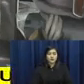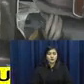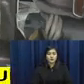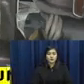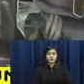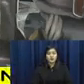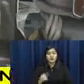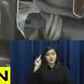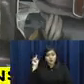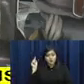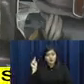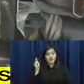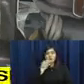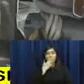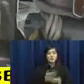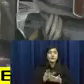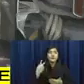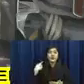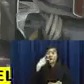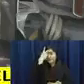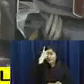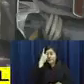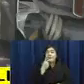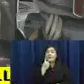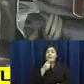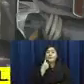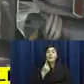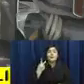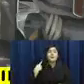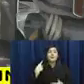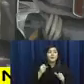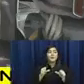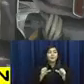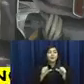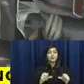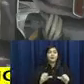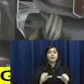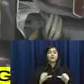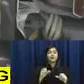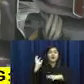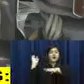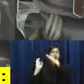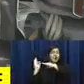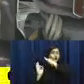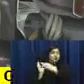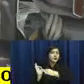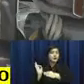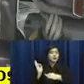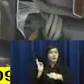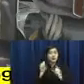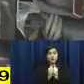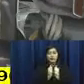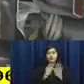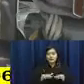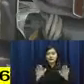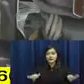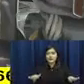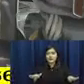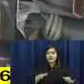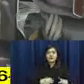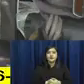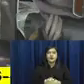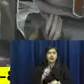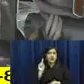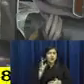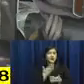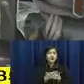magulang na merong regular na fellowship para sa kanyang mga anak. Amen? Isa sa nawawala,